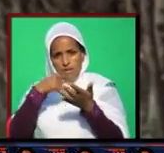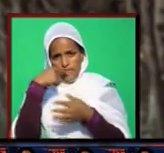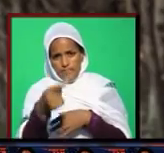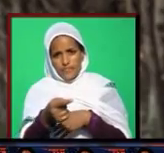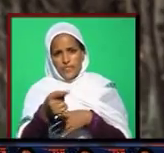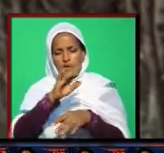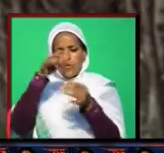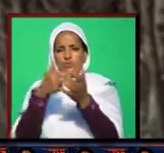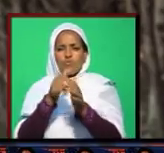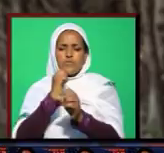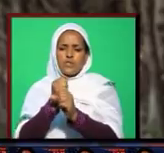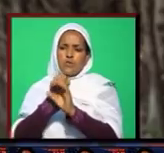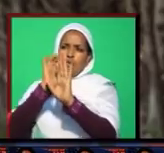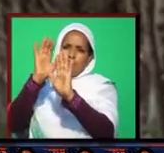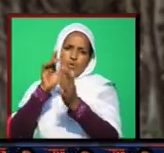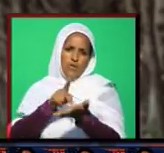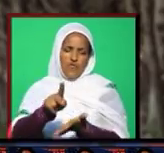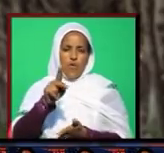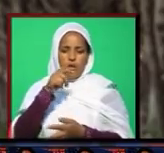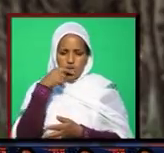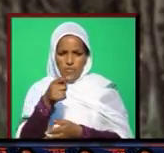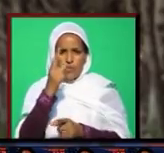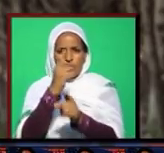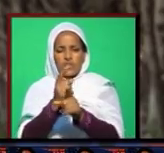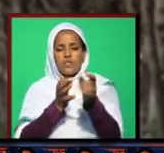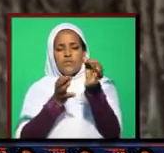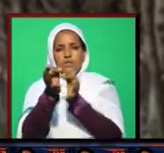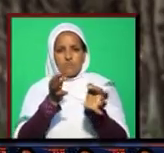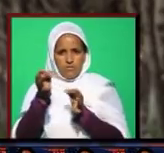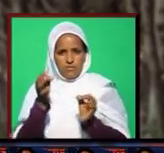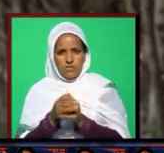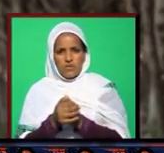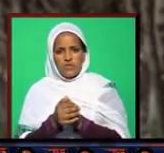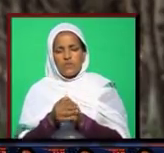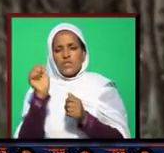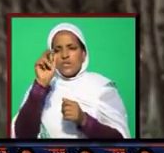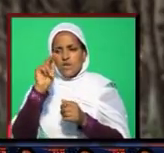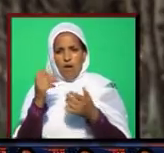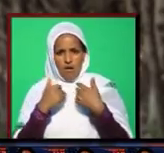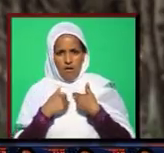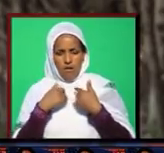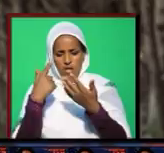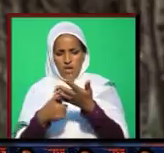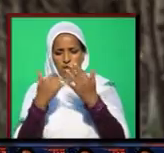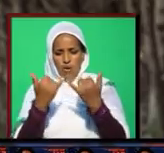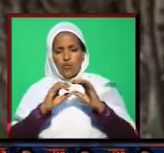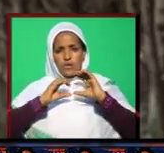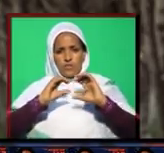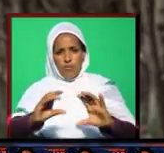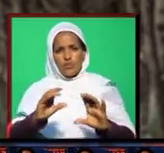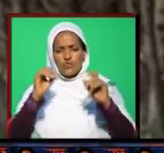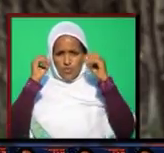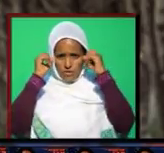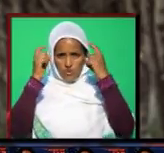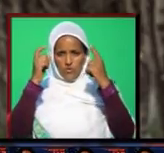የተባለውን በሚገባ ገልጾ ነግሯቸዋል። እዳ እንዳለ ይህንን አሁን ያስተማራቸው የጻፈላቸውን ተረድተው ይዘው